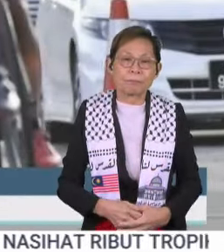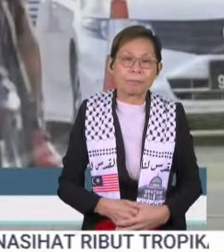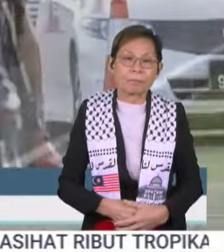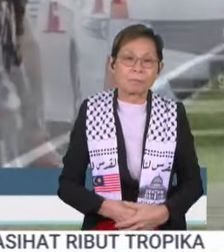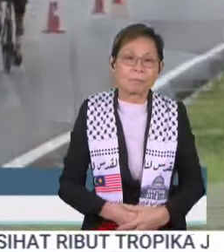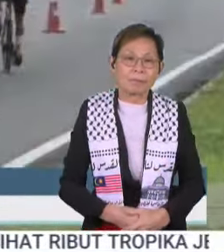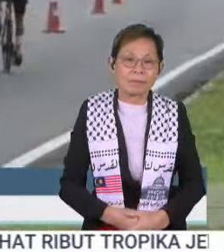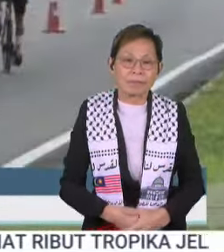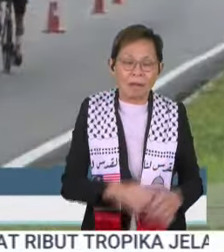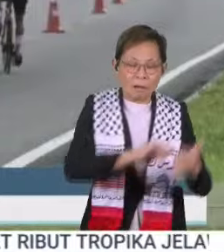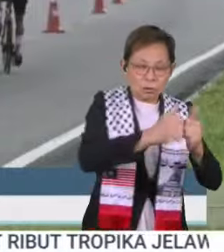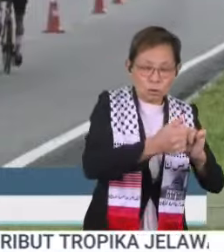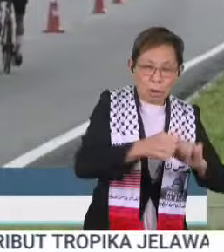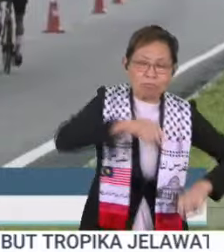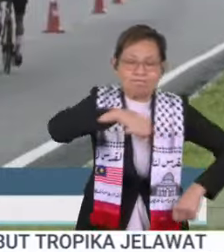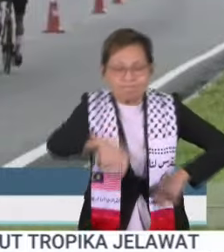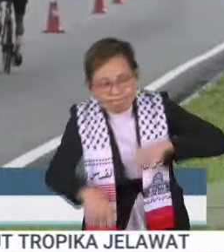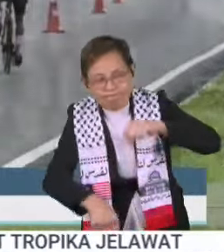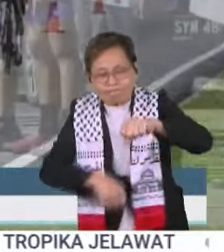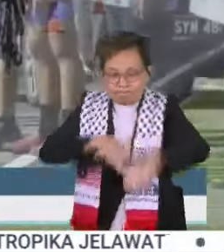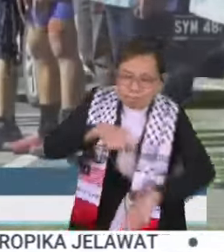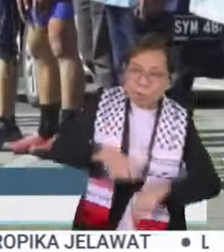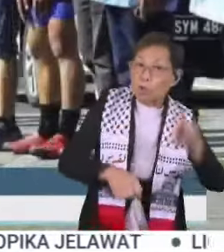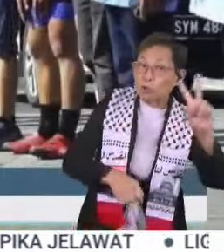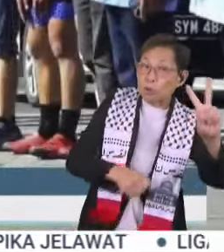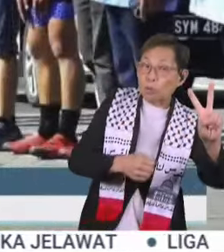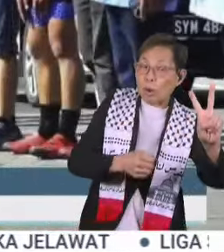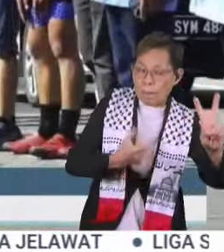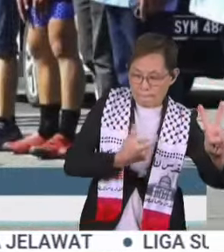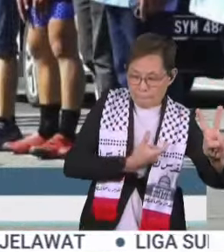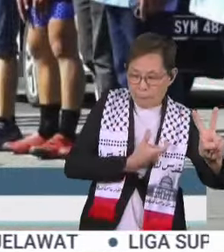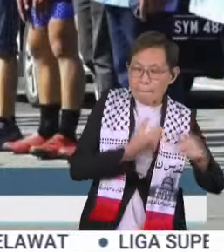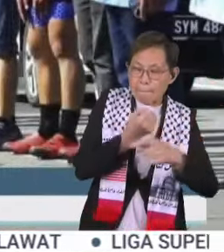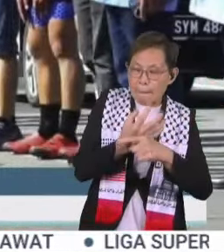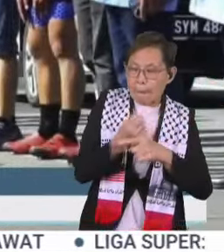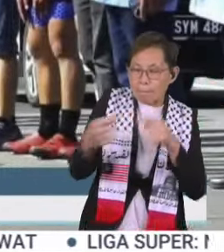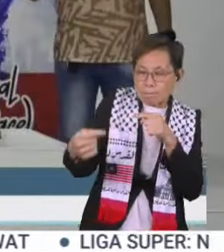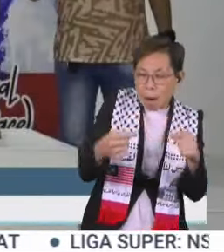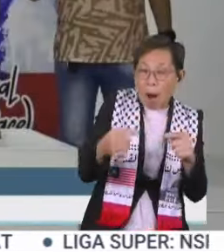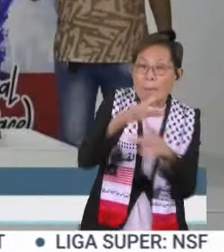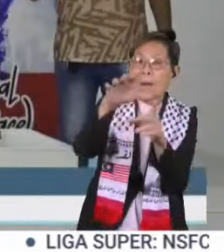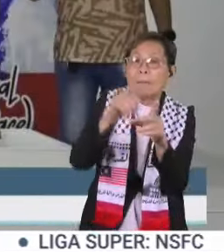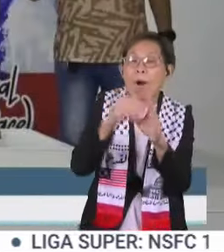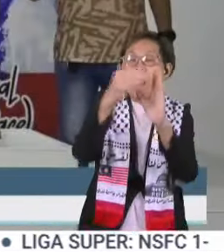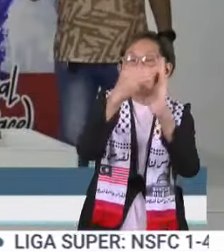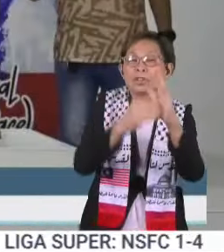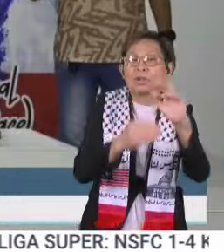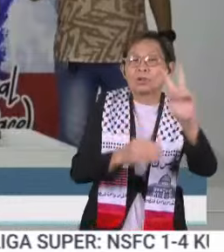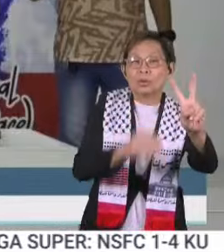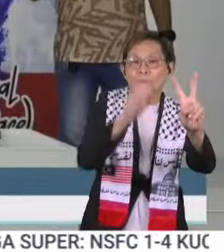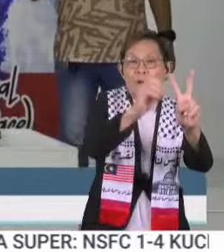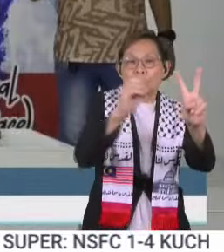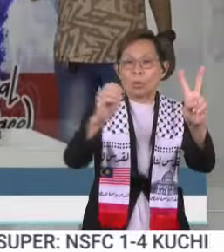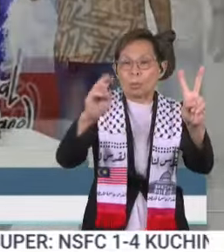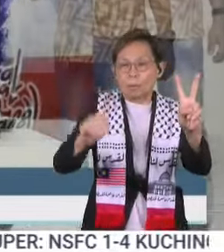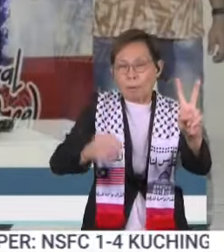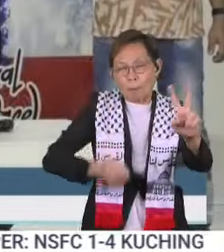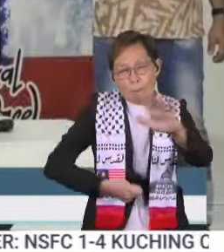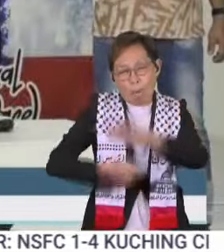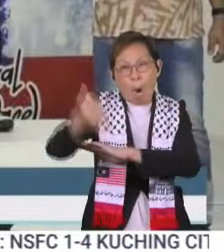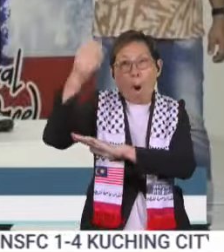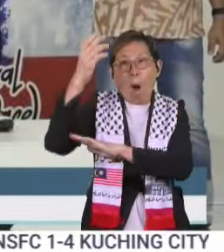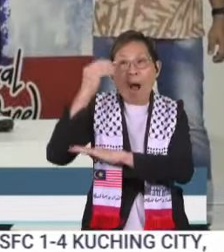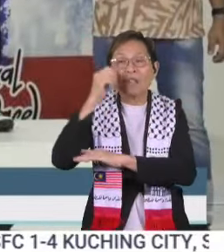takro sukan berbasikal menyaksikan dua pingat emas dipertandingkan melibatkan acara 200 me pecut